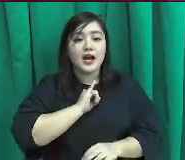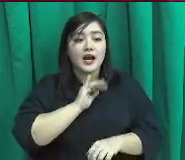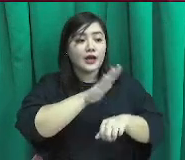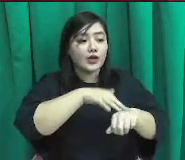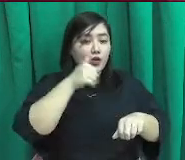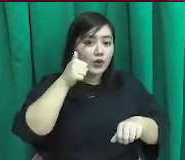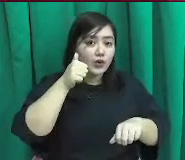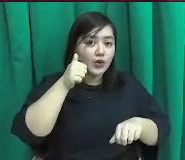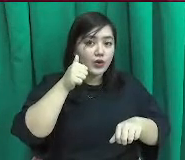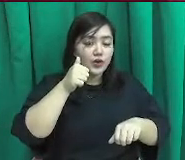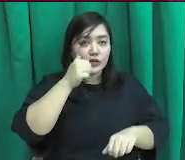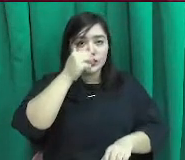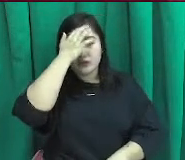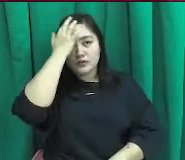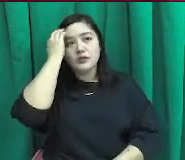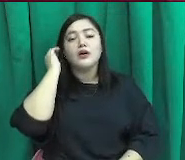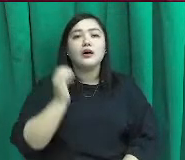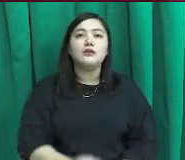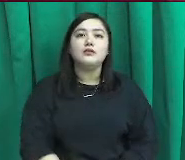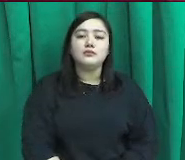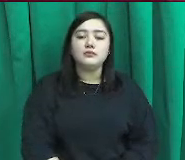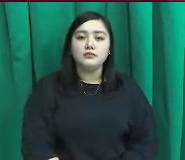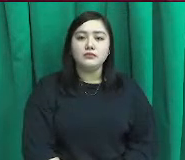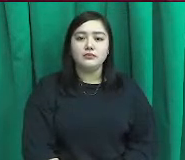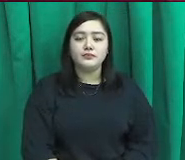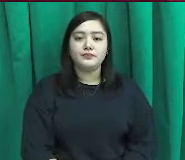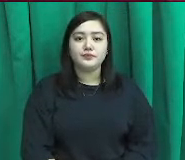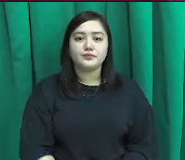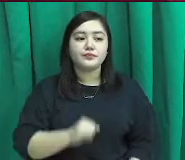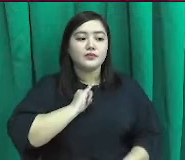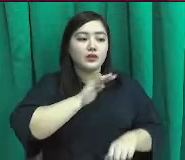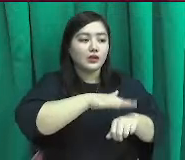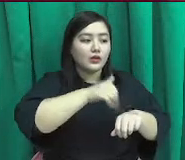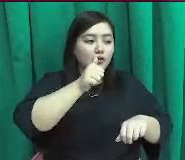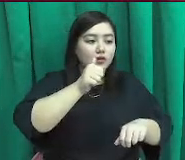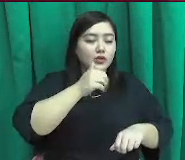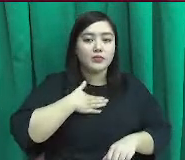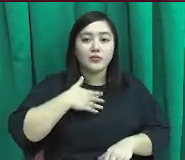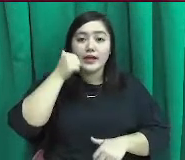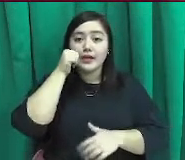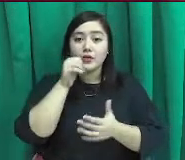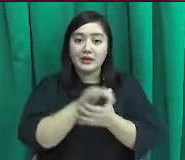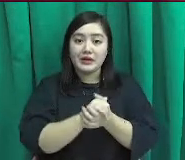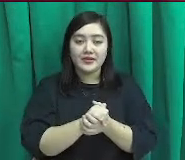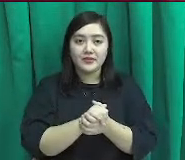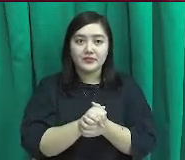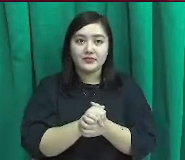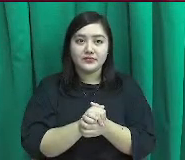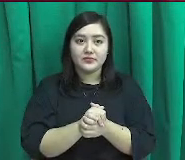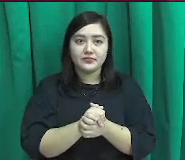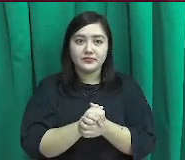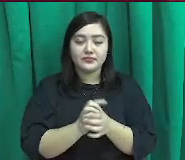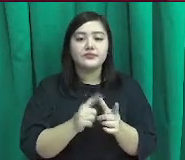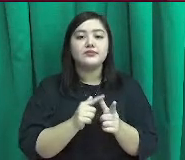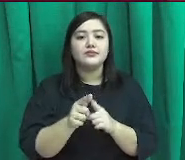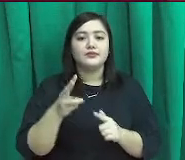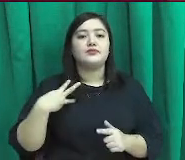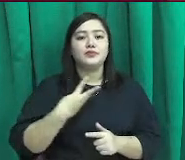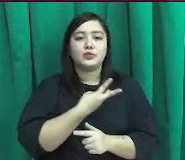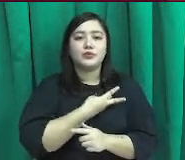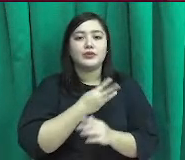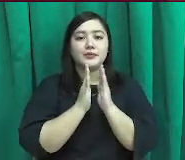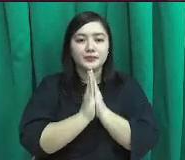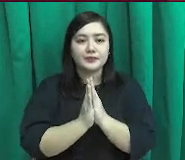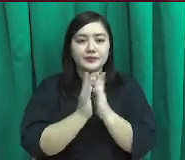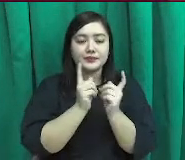Ngayon, ganun ang setup namin dahil nandito kami. Tinatawagan ko yung aking asawa and then kaming dalawa, nananalangin kaming parehas.